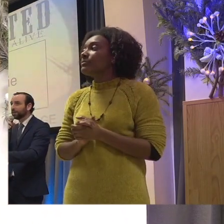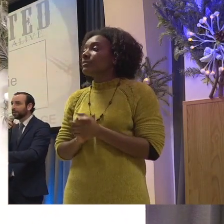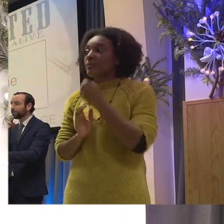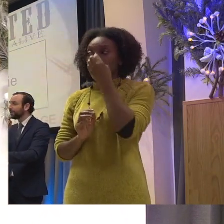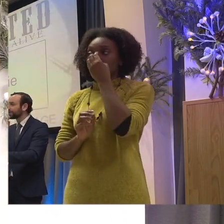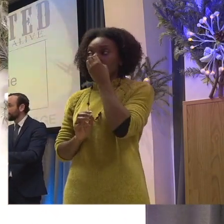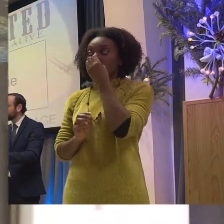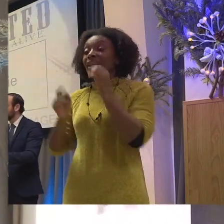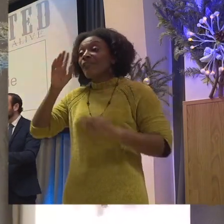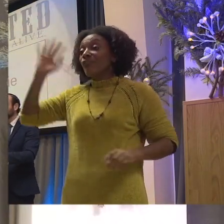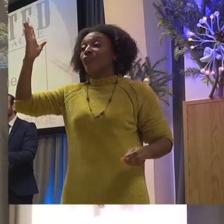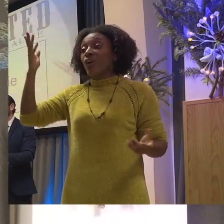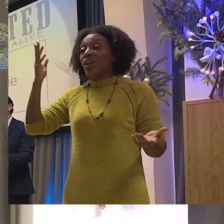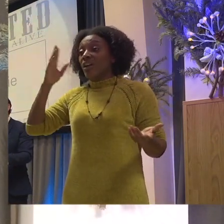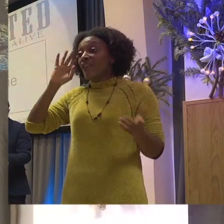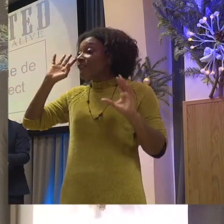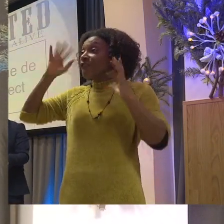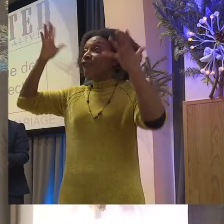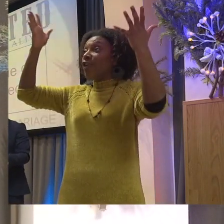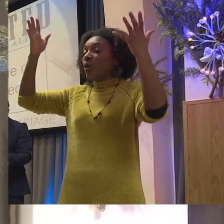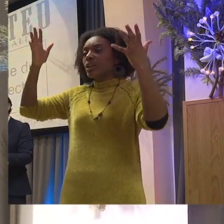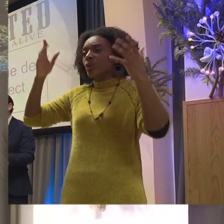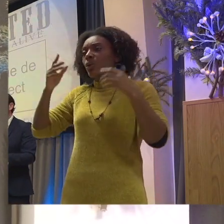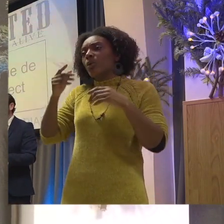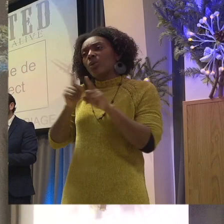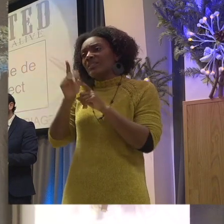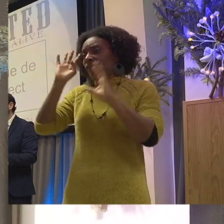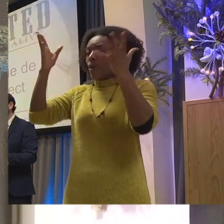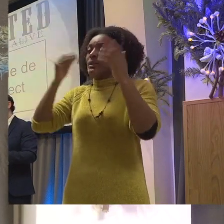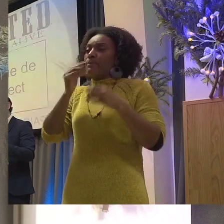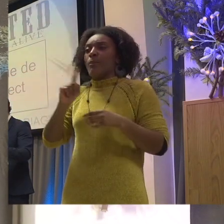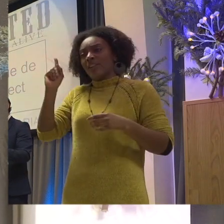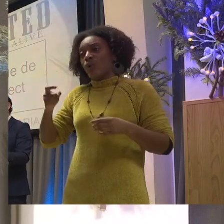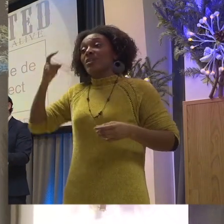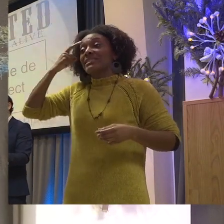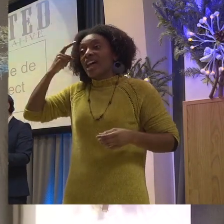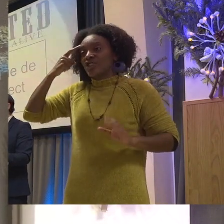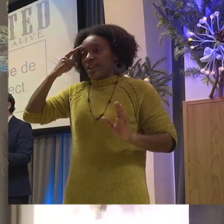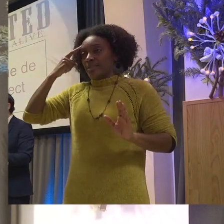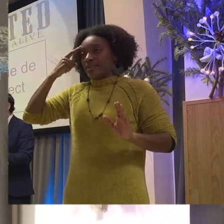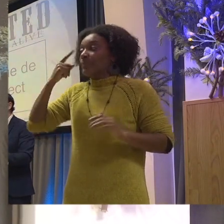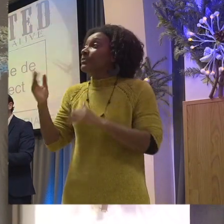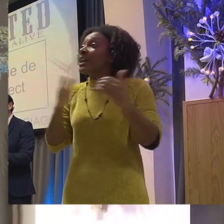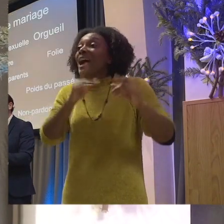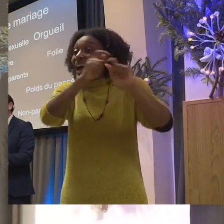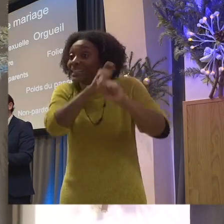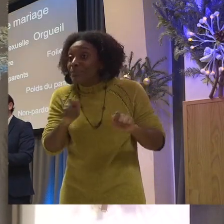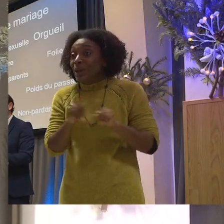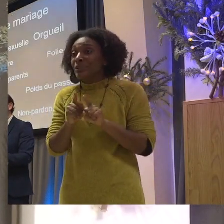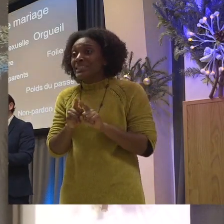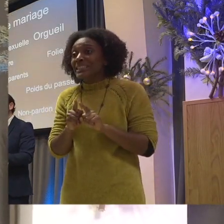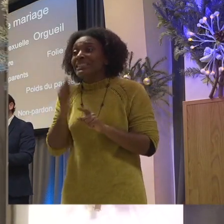mariage. Soyez sages dans toute votre conduite. Soyez sages. Le manque de respect, c'est également un tueur de mariage. Respecte ton mari, respecte ta